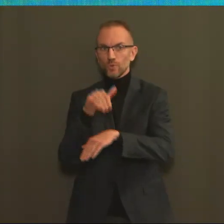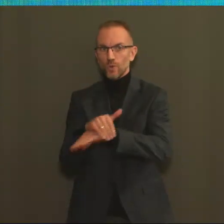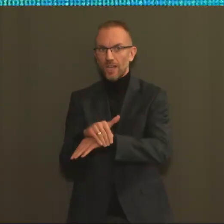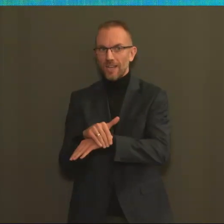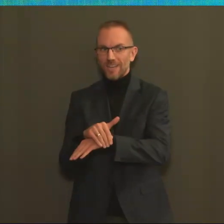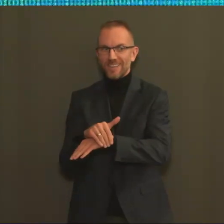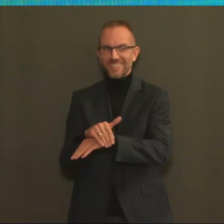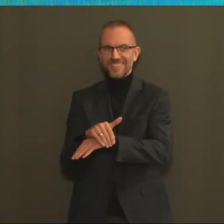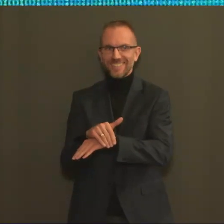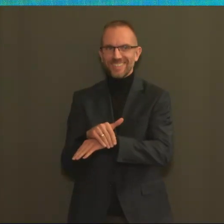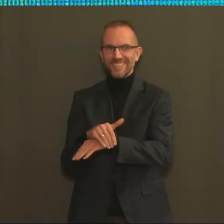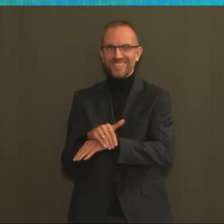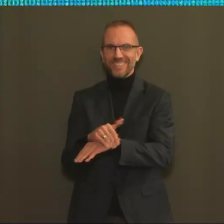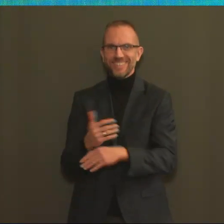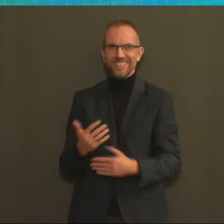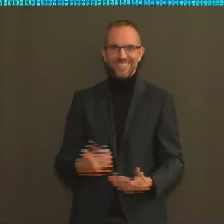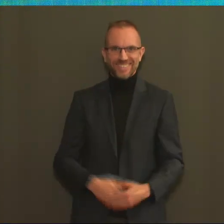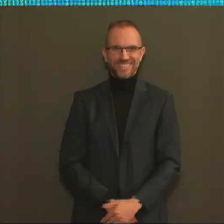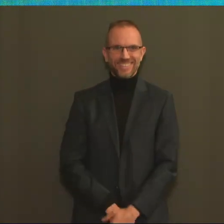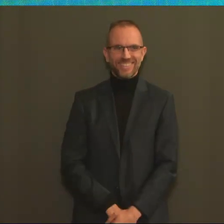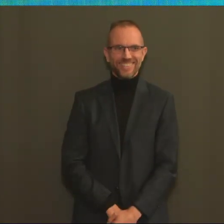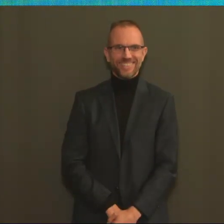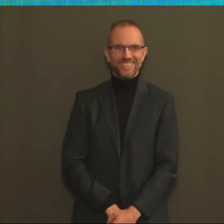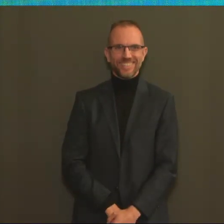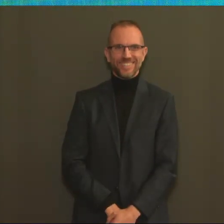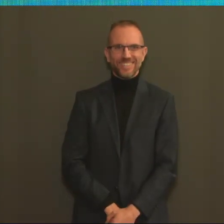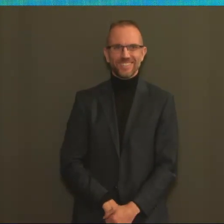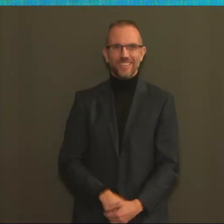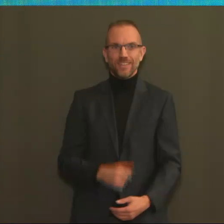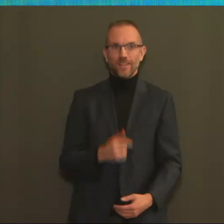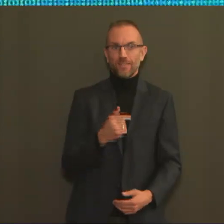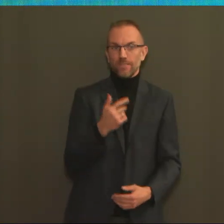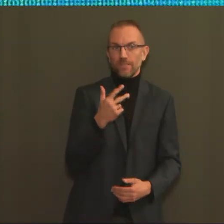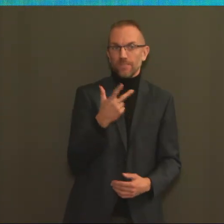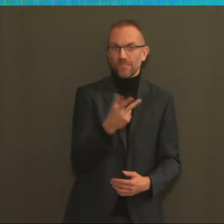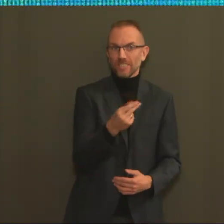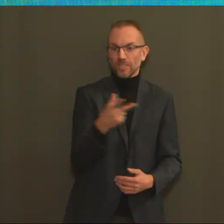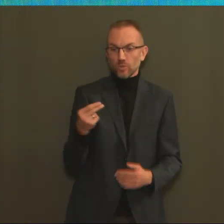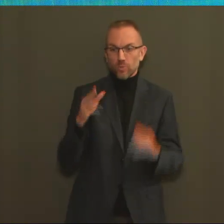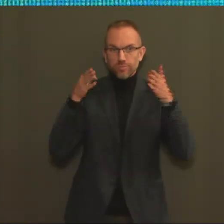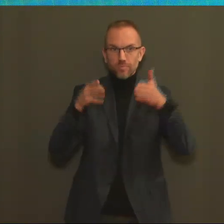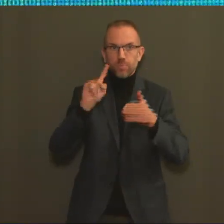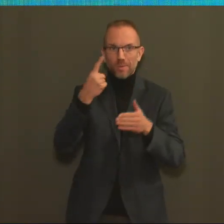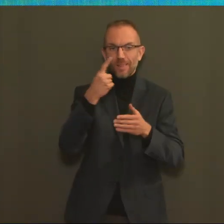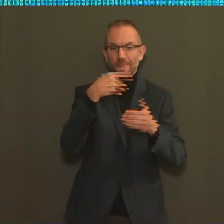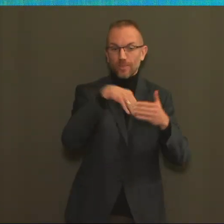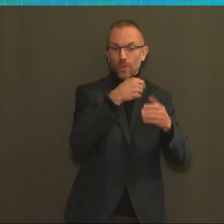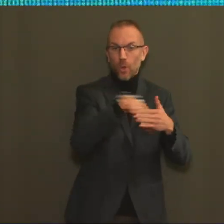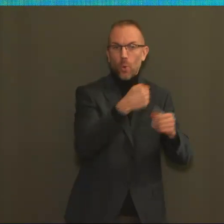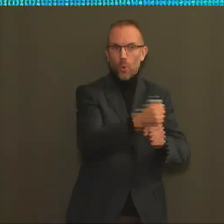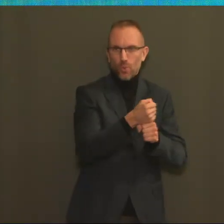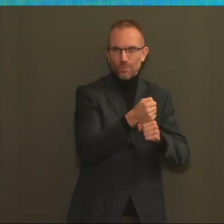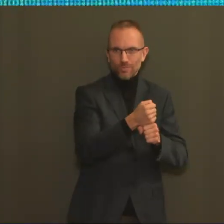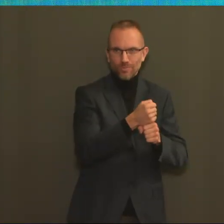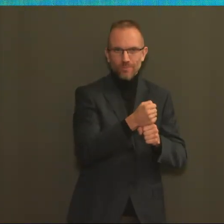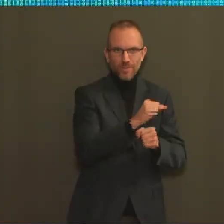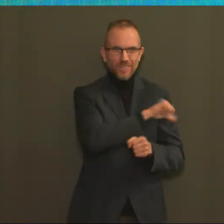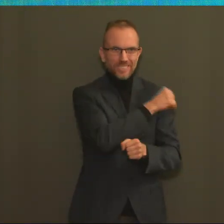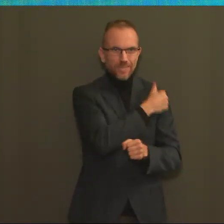dorpen dit live actie nationaal in maison de repos tonkla vak snatch oostzijde maison de